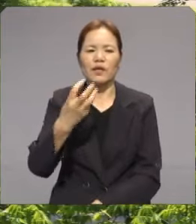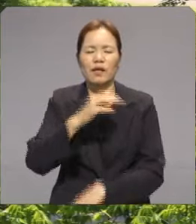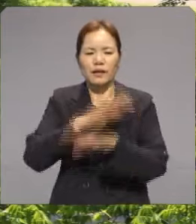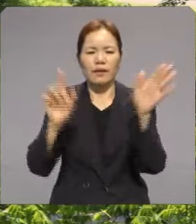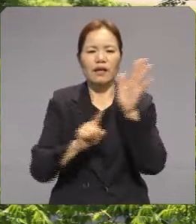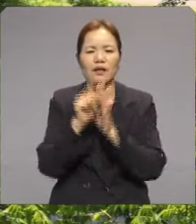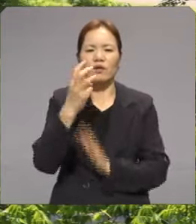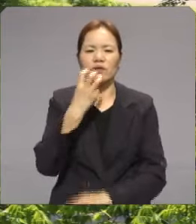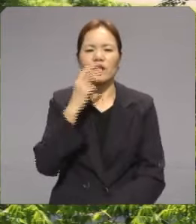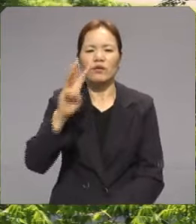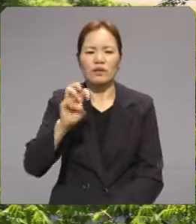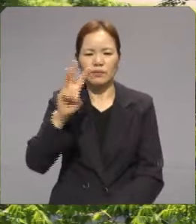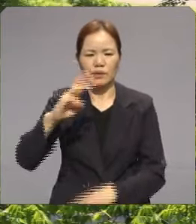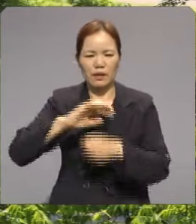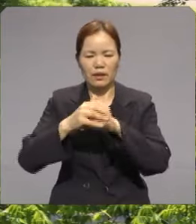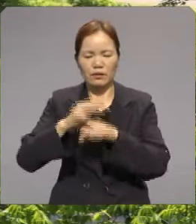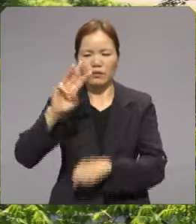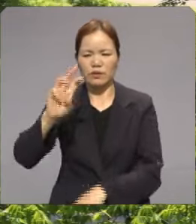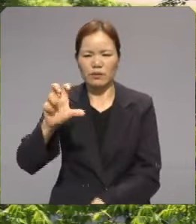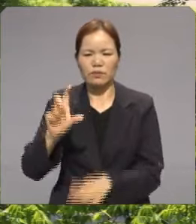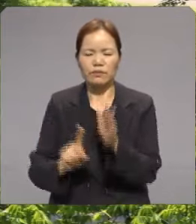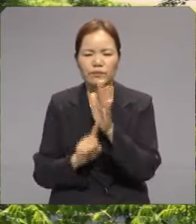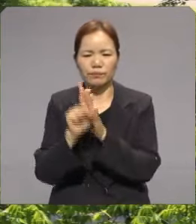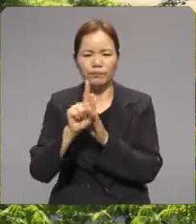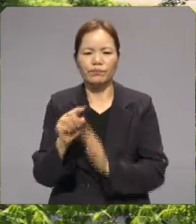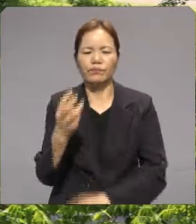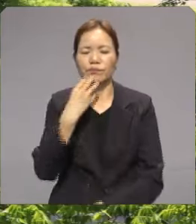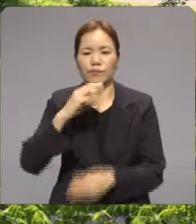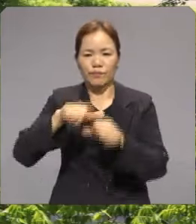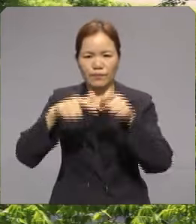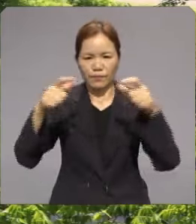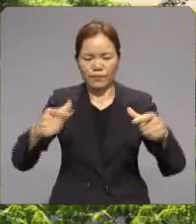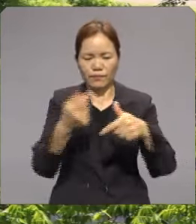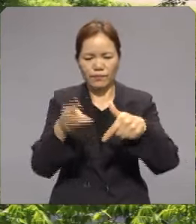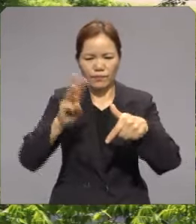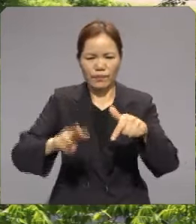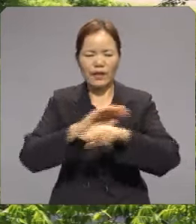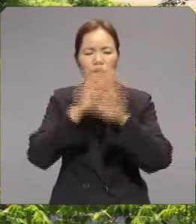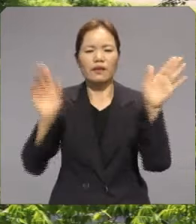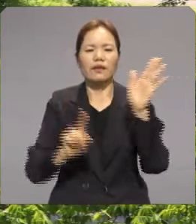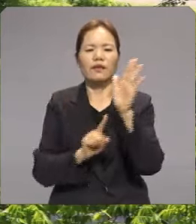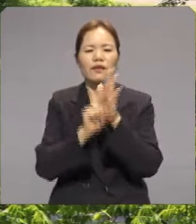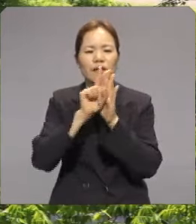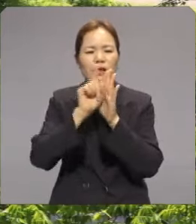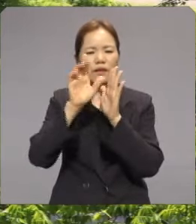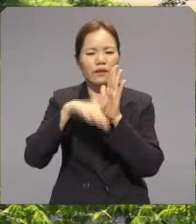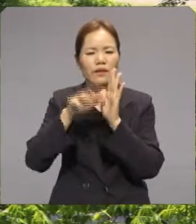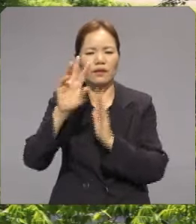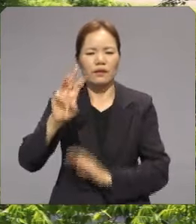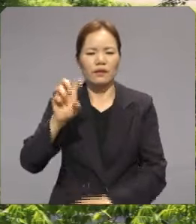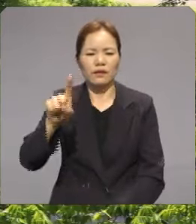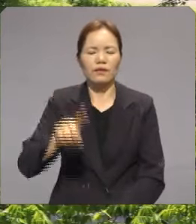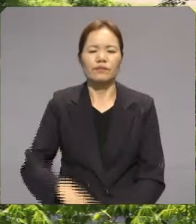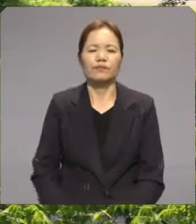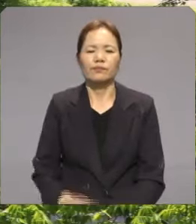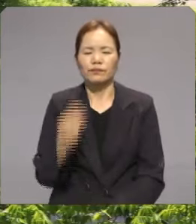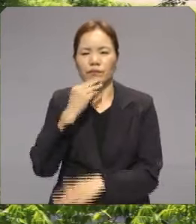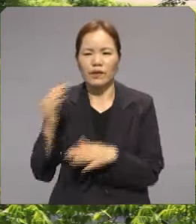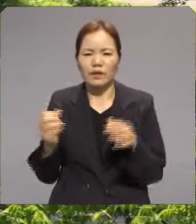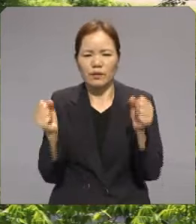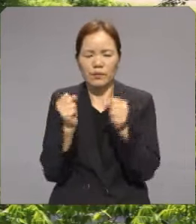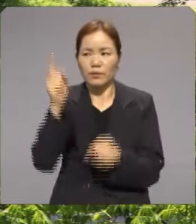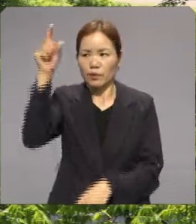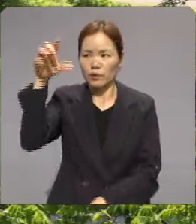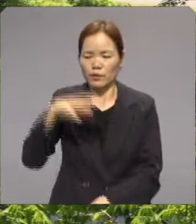대구가 35도까지 오르겠습니다 수도권 지역은 인천이 한낮에 31도를 보이겠고요 경기 북부